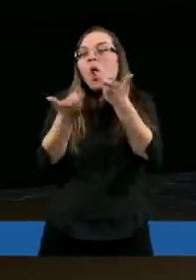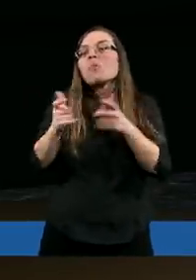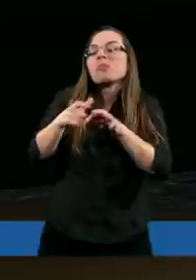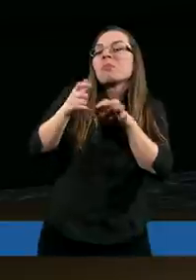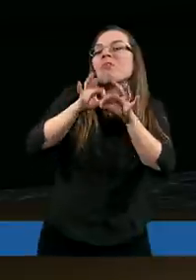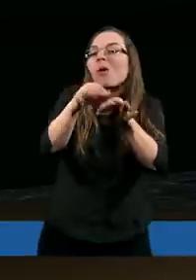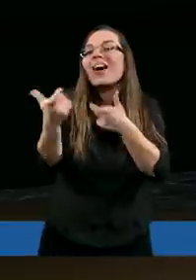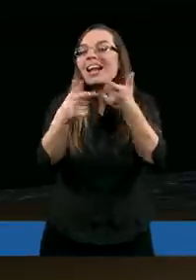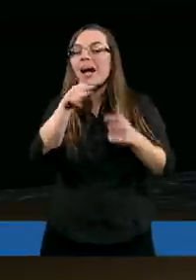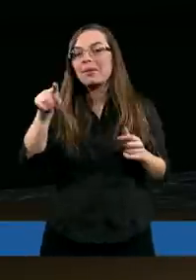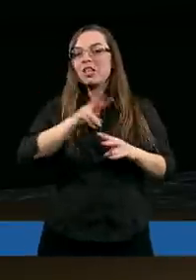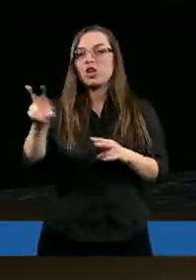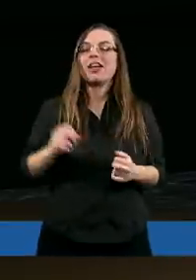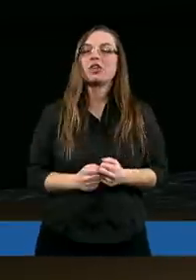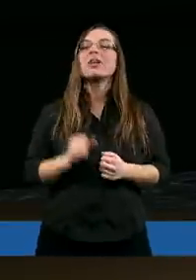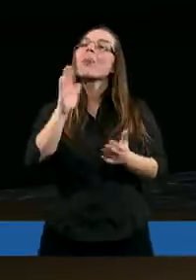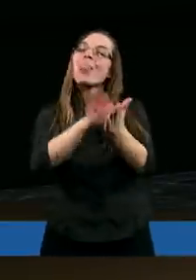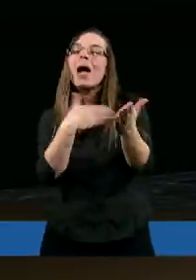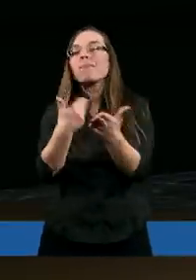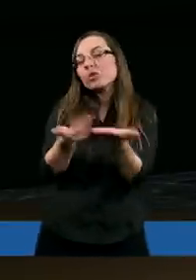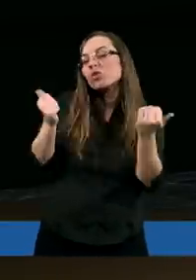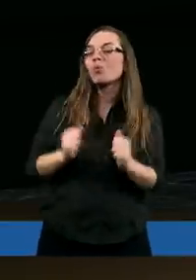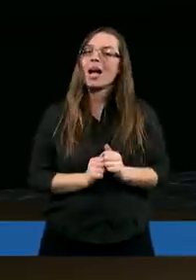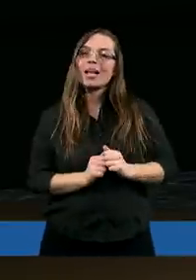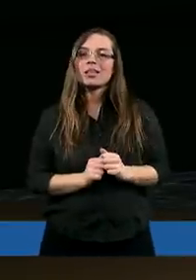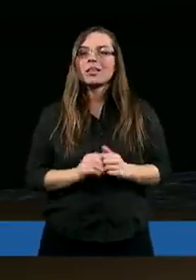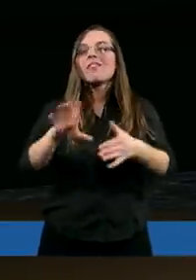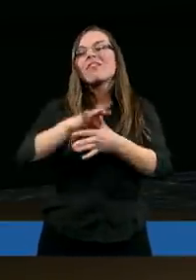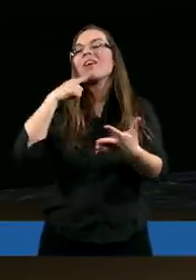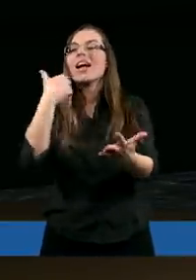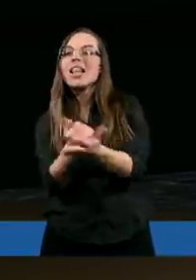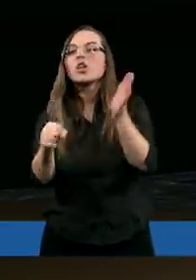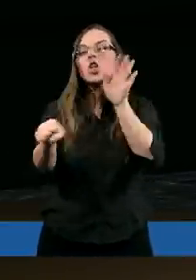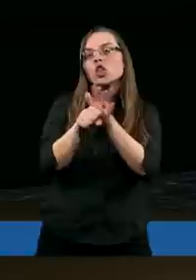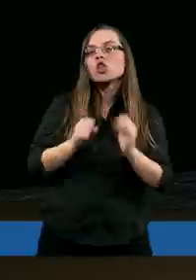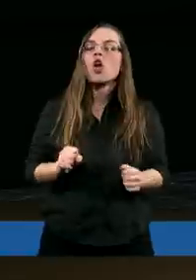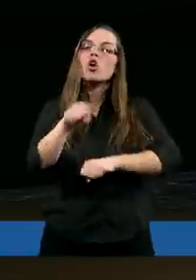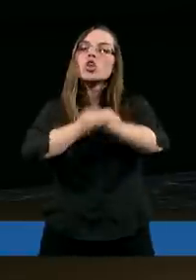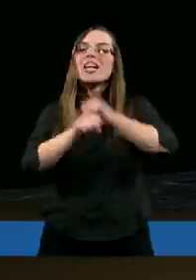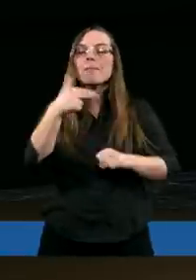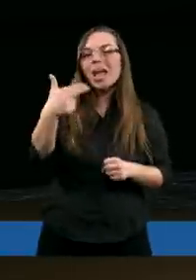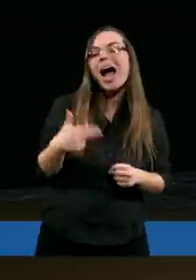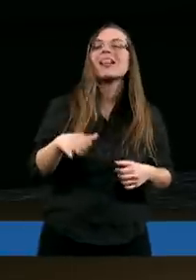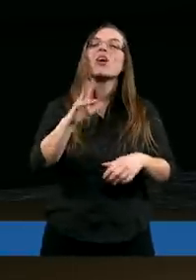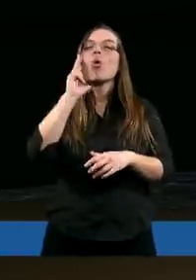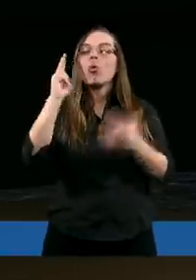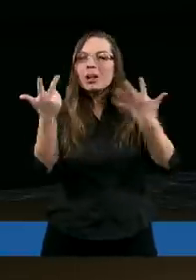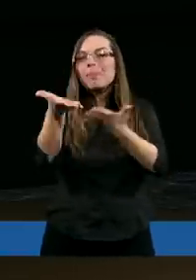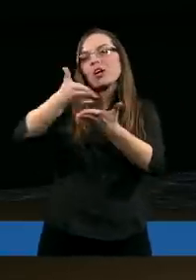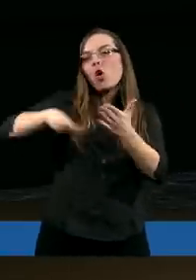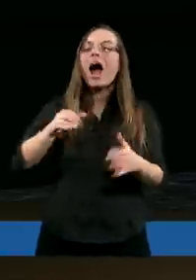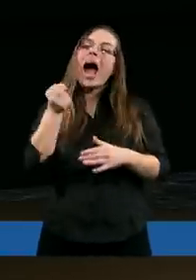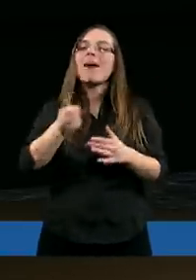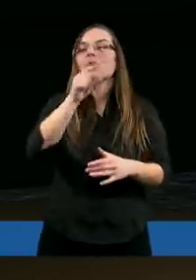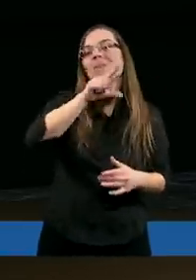się. Tak. Na przykład w liście do Rzymian w 8 rozdziale